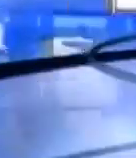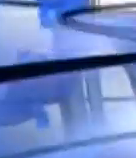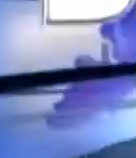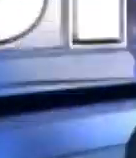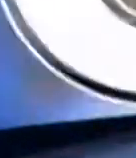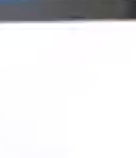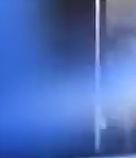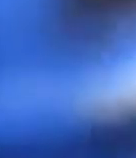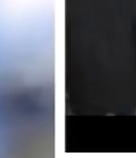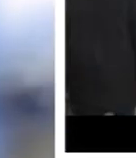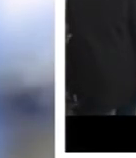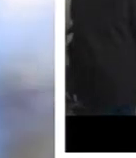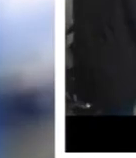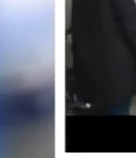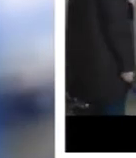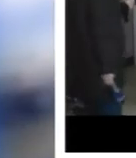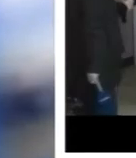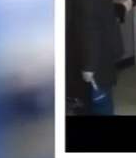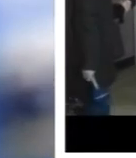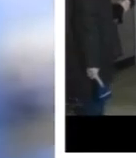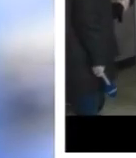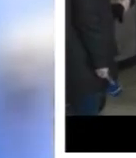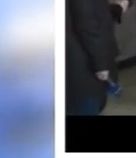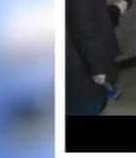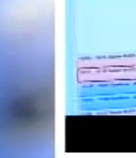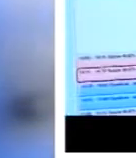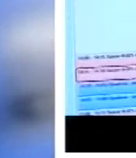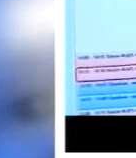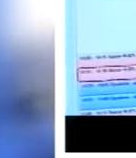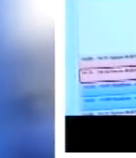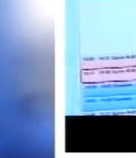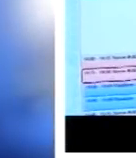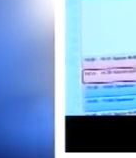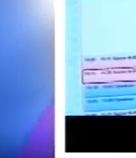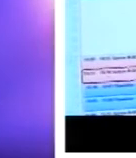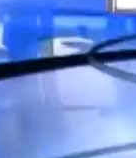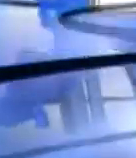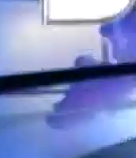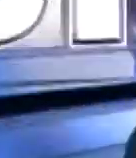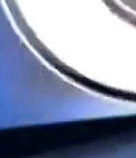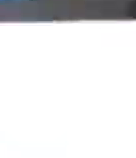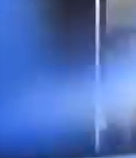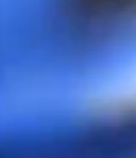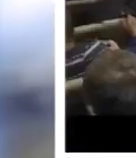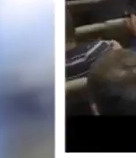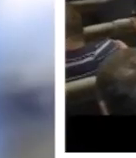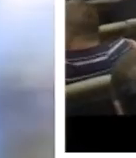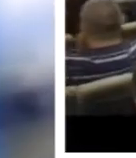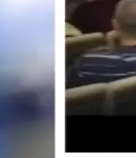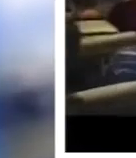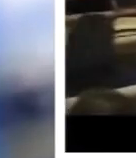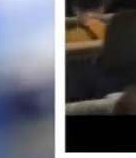кір. Відтепер тернополяни можуть записатися на прийом до лікаря в режимі онлайн.